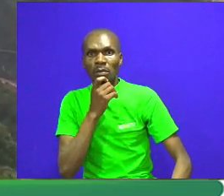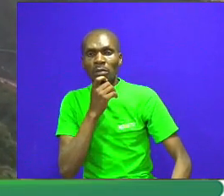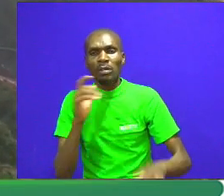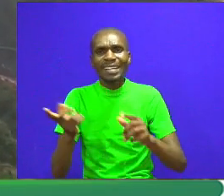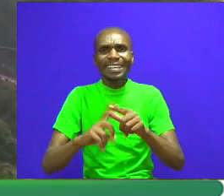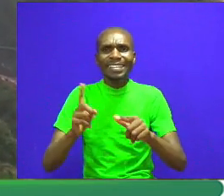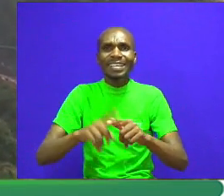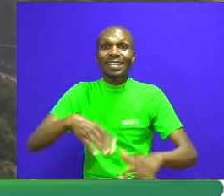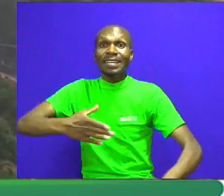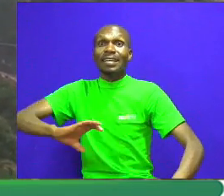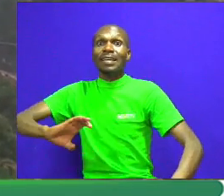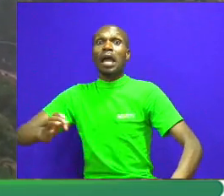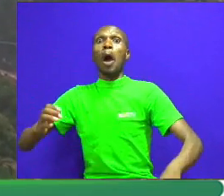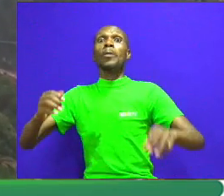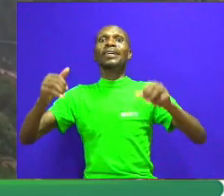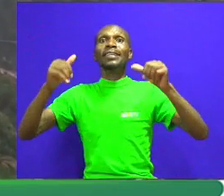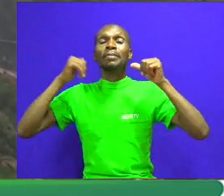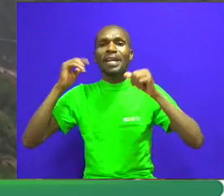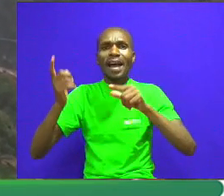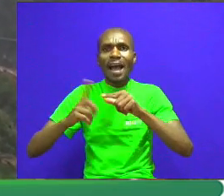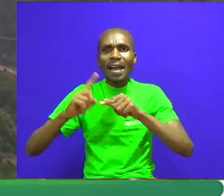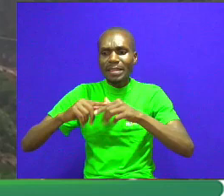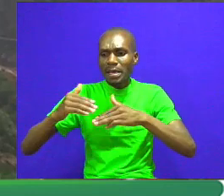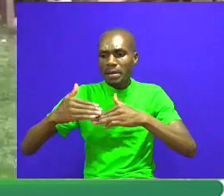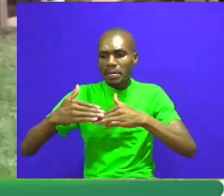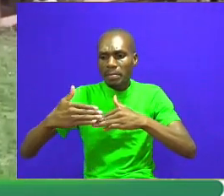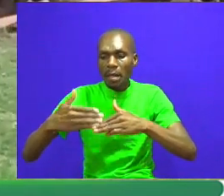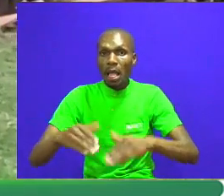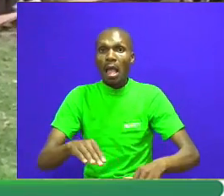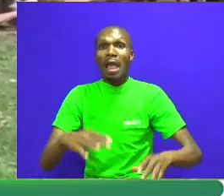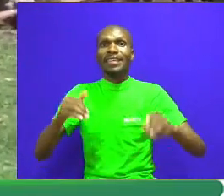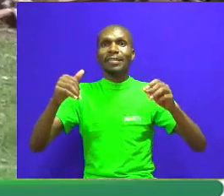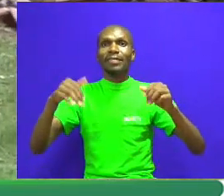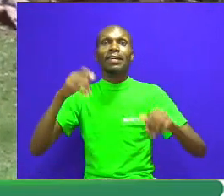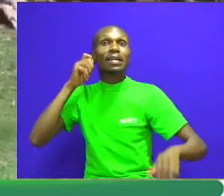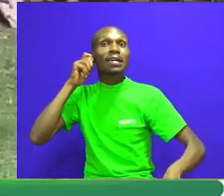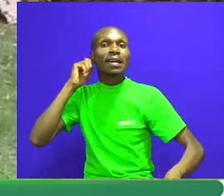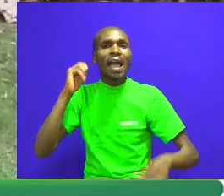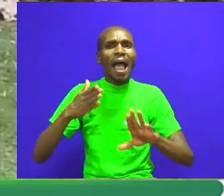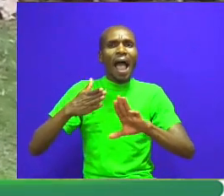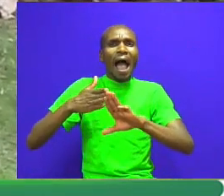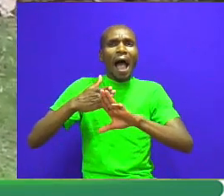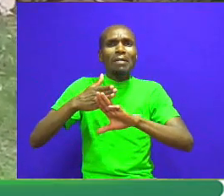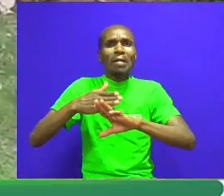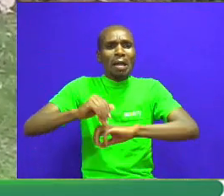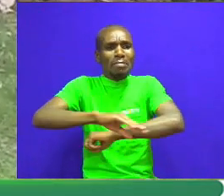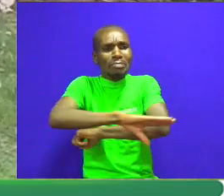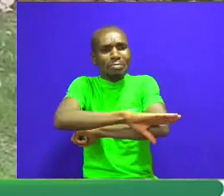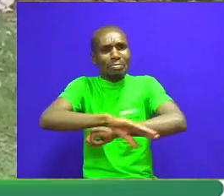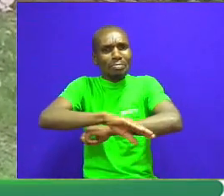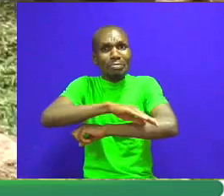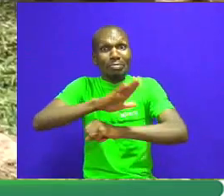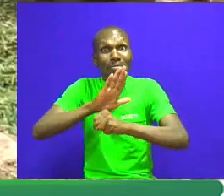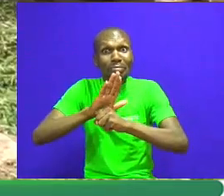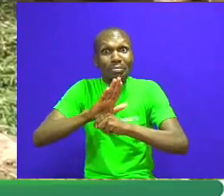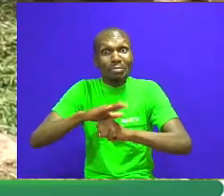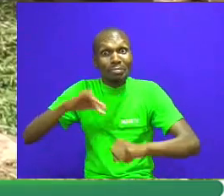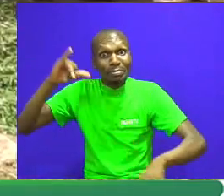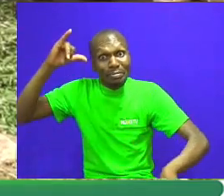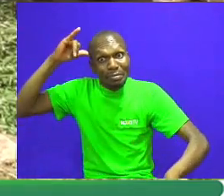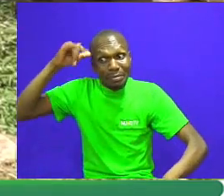hawe kaunte Nyamira. Amo neli ya bomet magiga yobo ibi wetugo korekana kwira na sinsemo